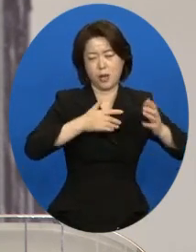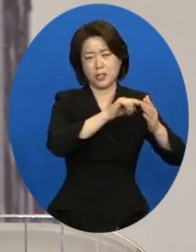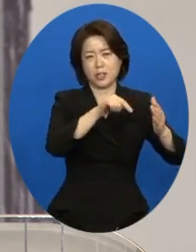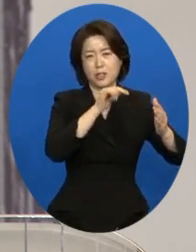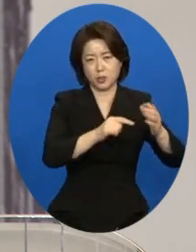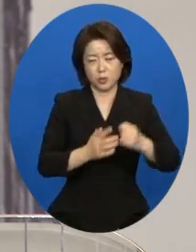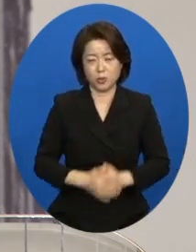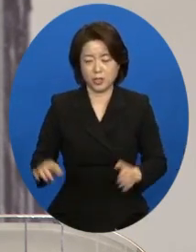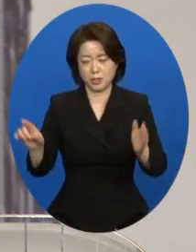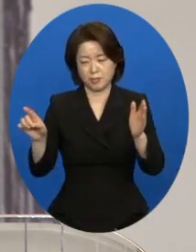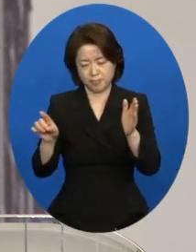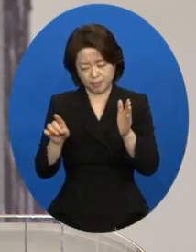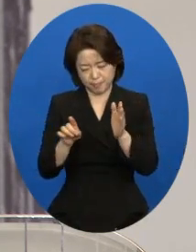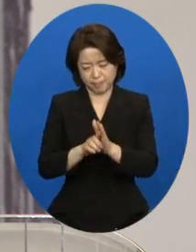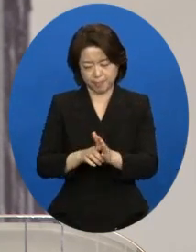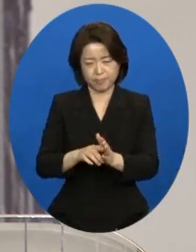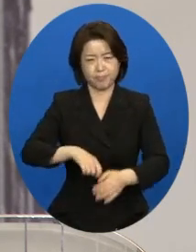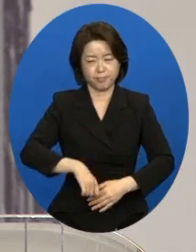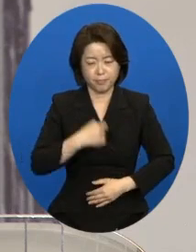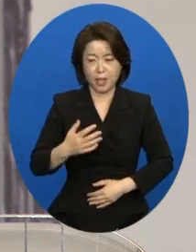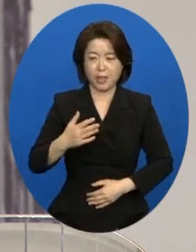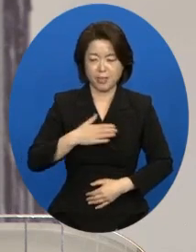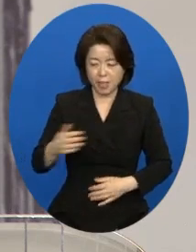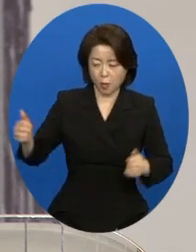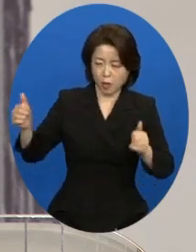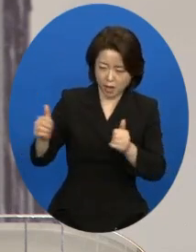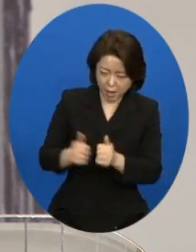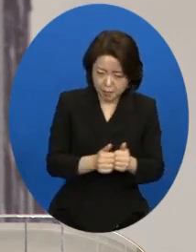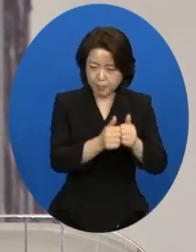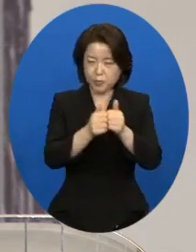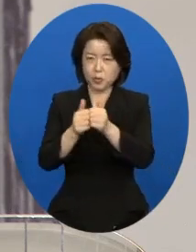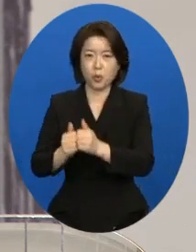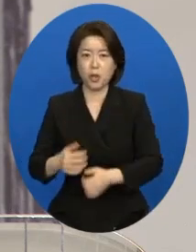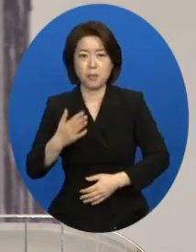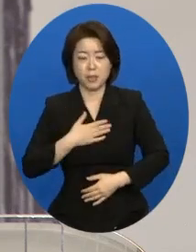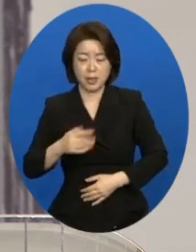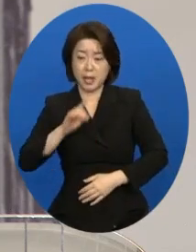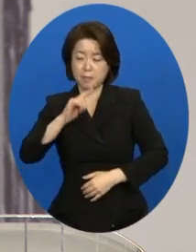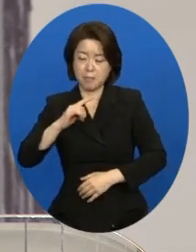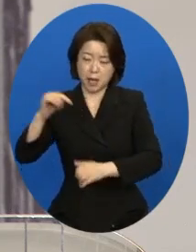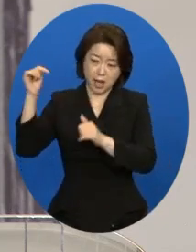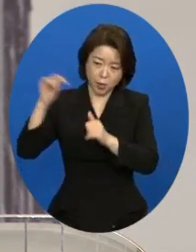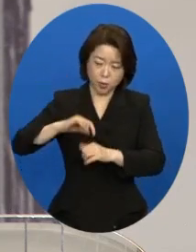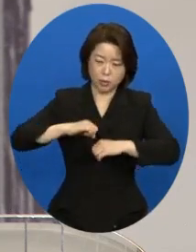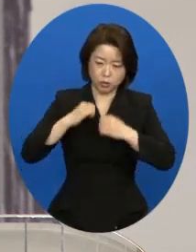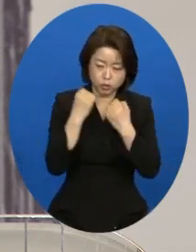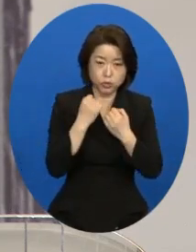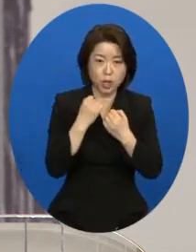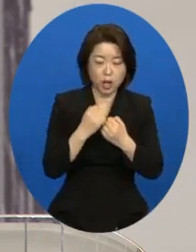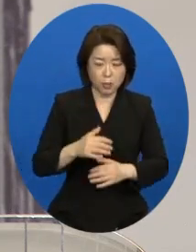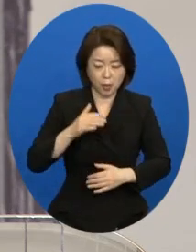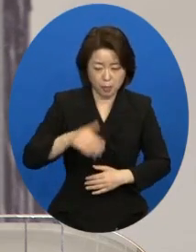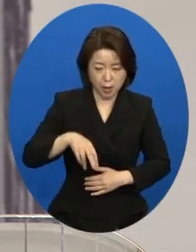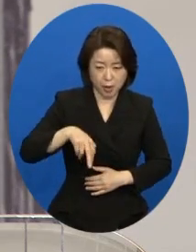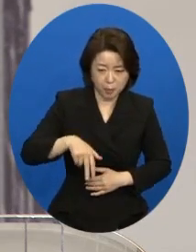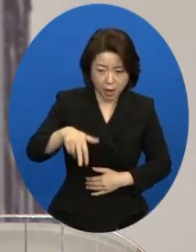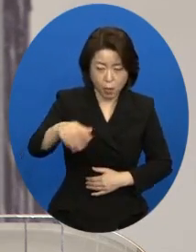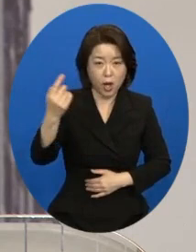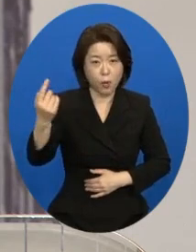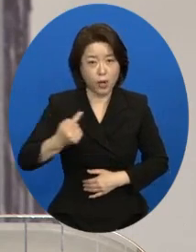속에서 신실하게 나와 함께 동행하며 내 말에 순종하여 왔느냐라고 물으실